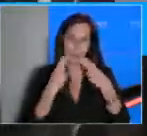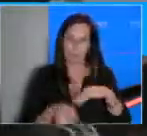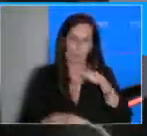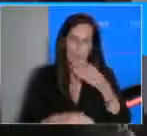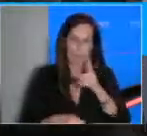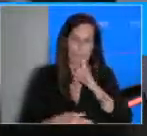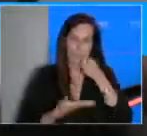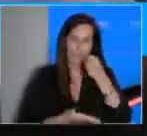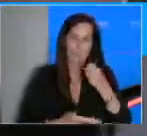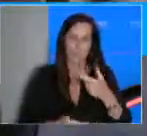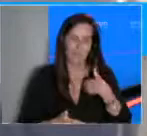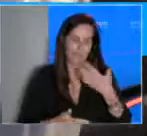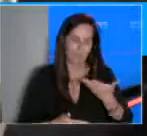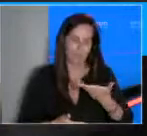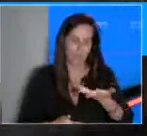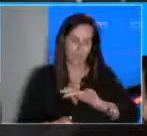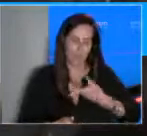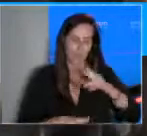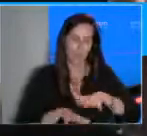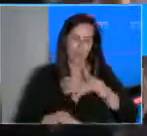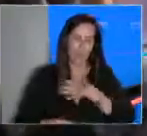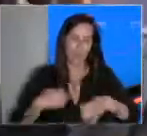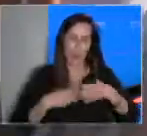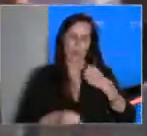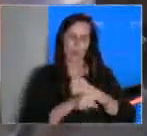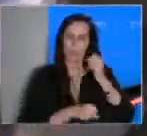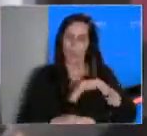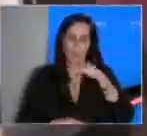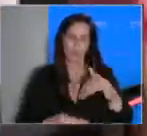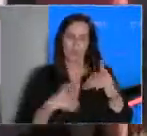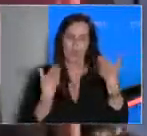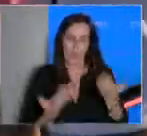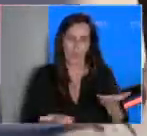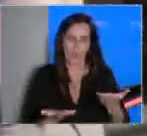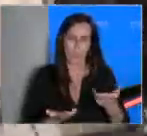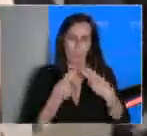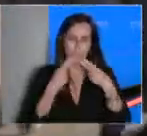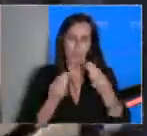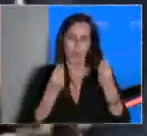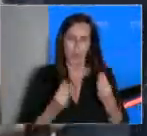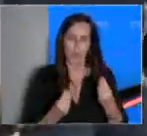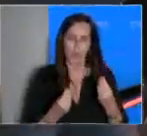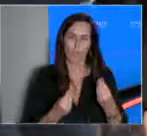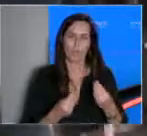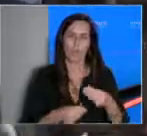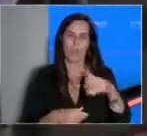מספיק, וזה מביא לתחושת תסכול גם אצל העובד סוציאלי שהוא לא מרגיש שהוא נותן מענה טוב,